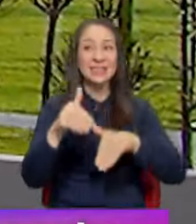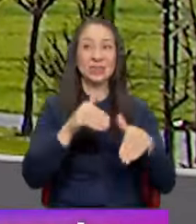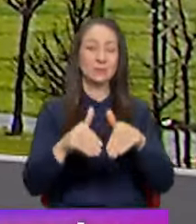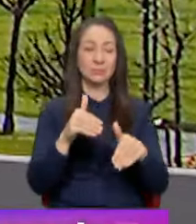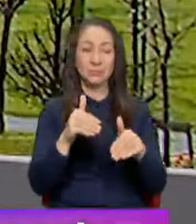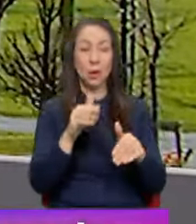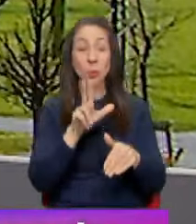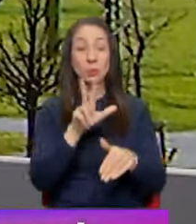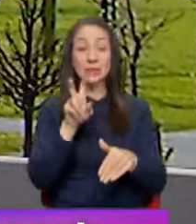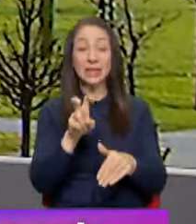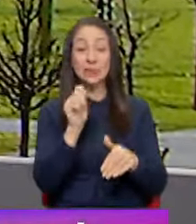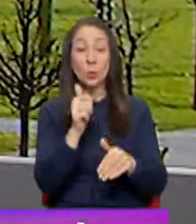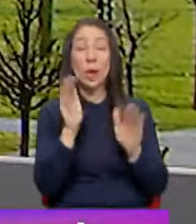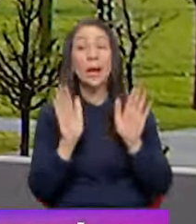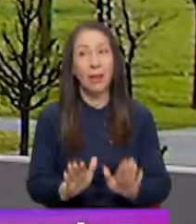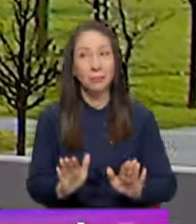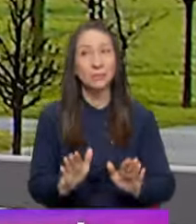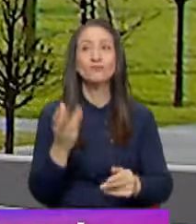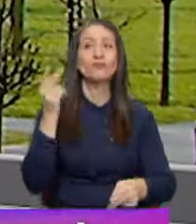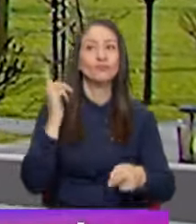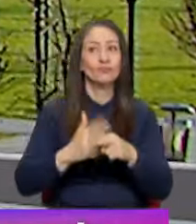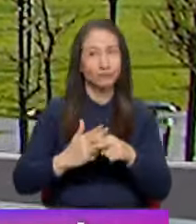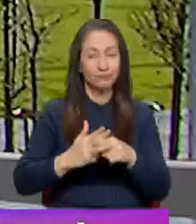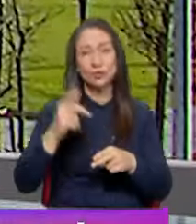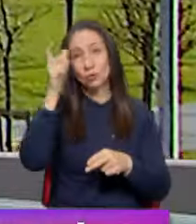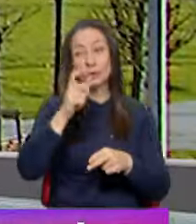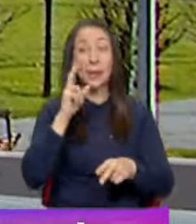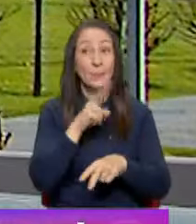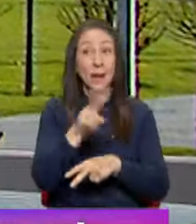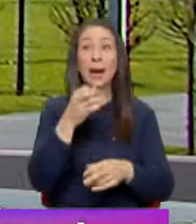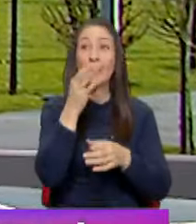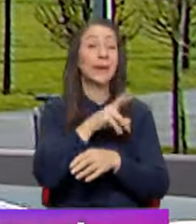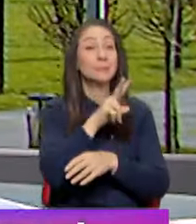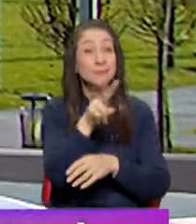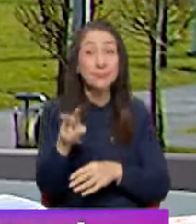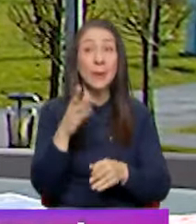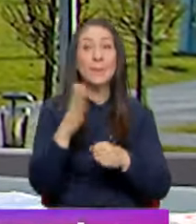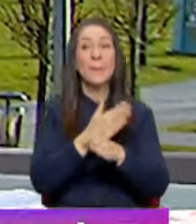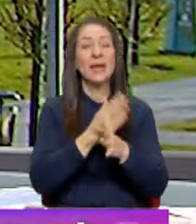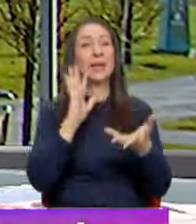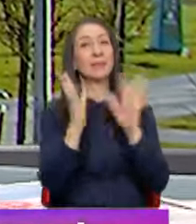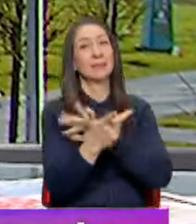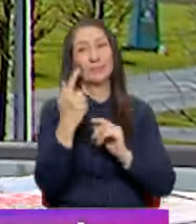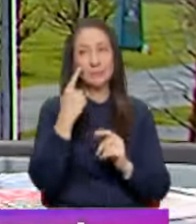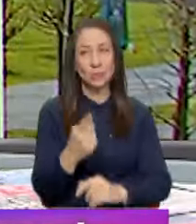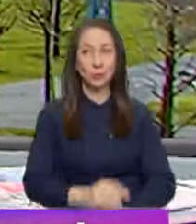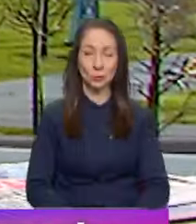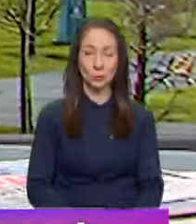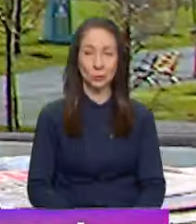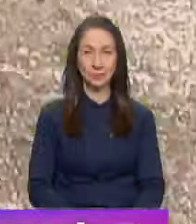Sandığa 38 gün kaldı çok hızlı Türkiye turu haber turu memleket havasıyla başlıyor